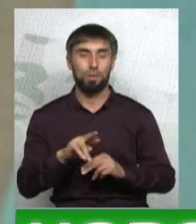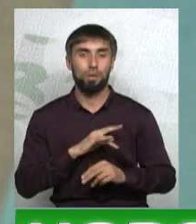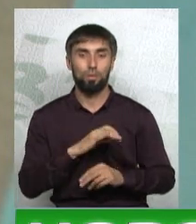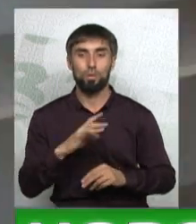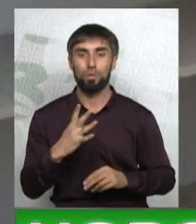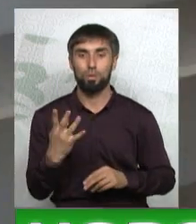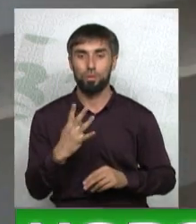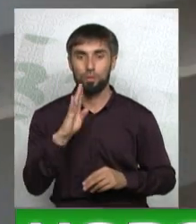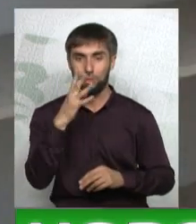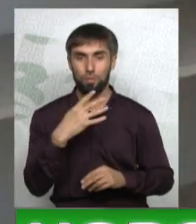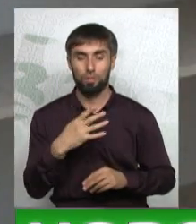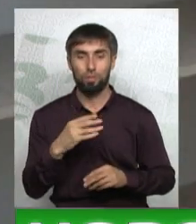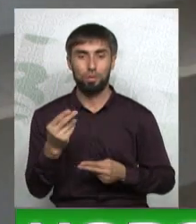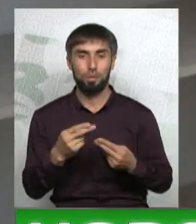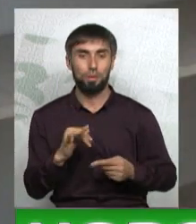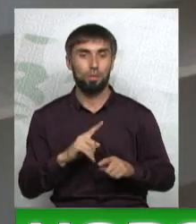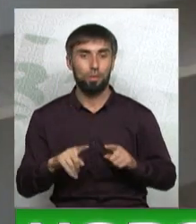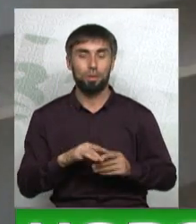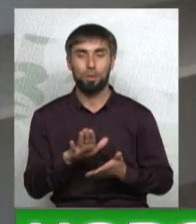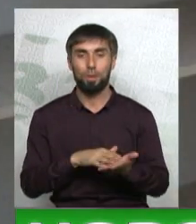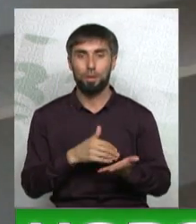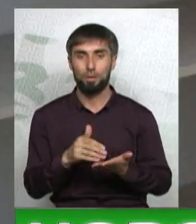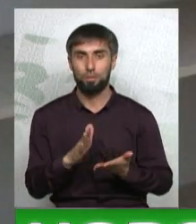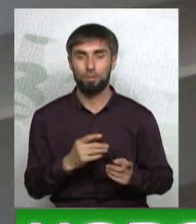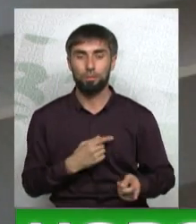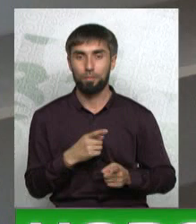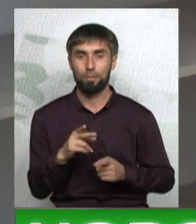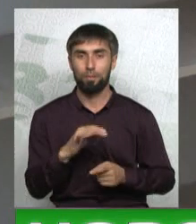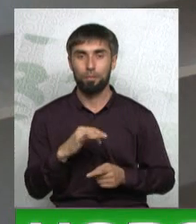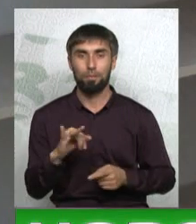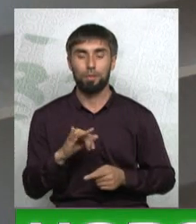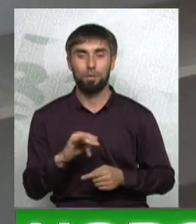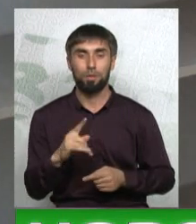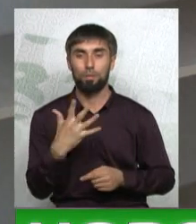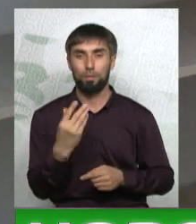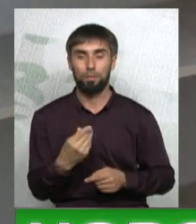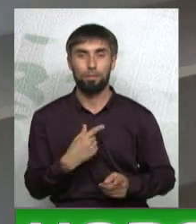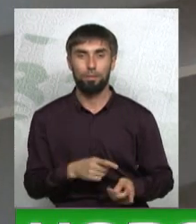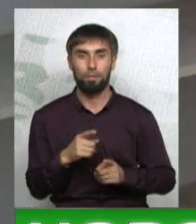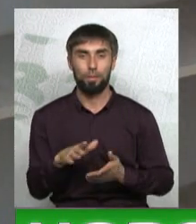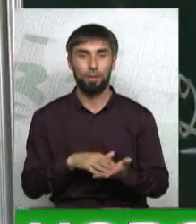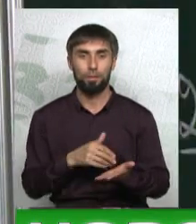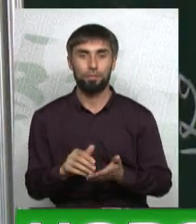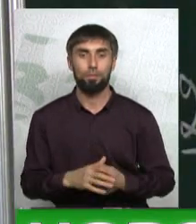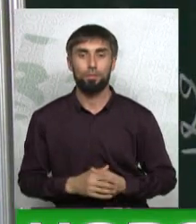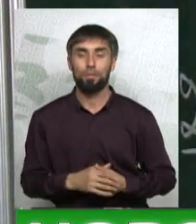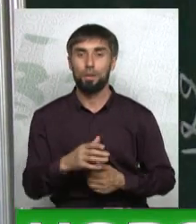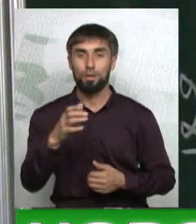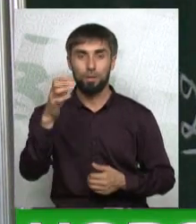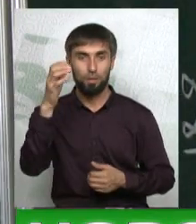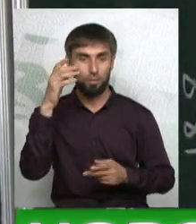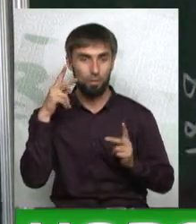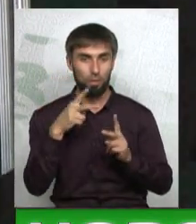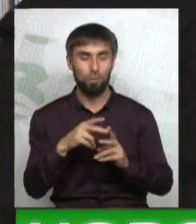года рисую, стараюсь перейти скоро на масло. Примерно через 5 дней уже перейду на масло. Наука, спорт